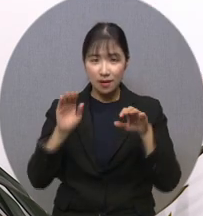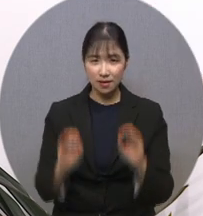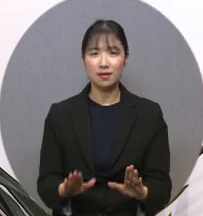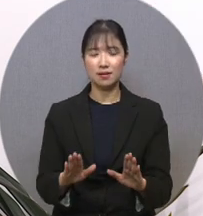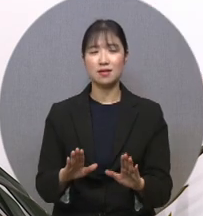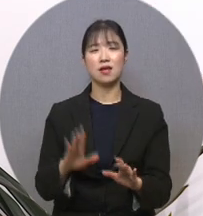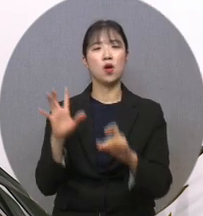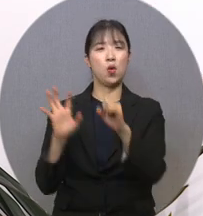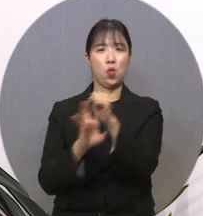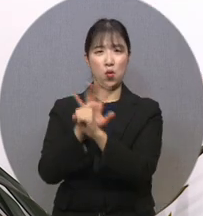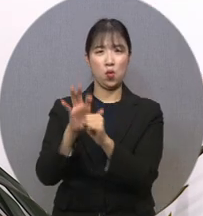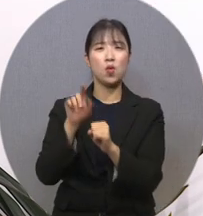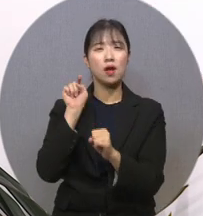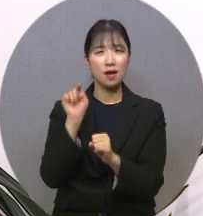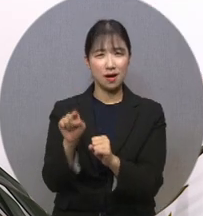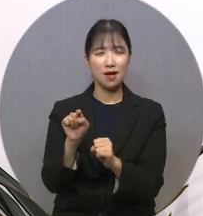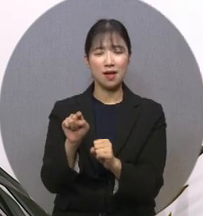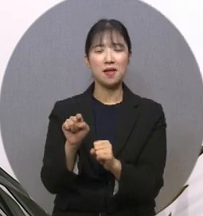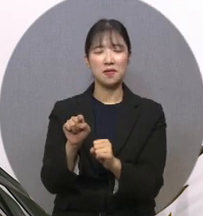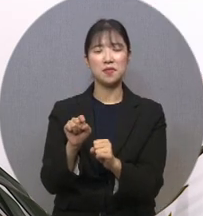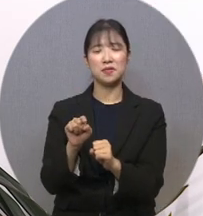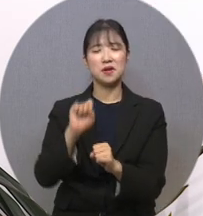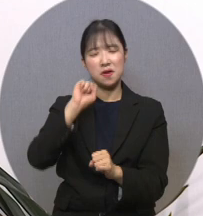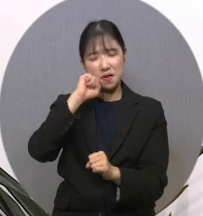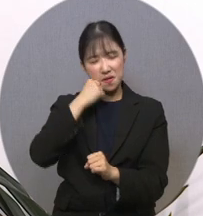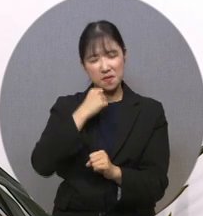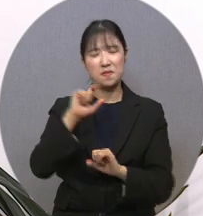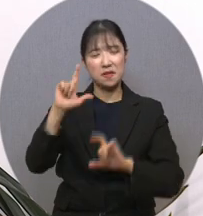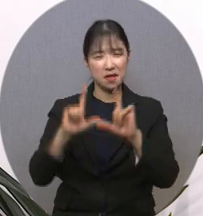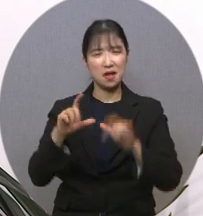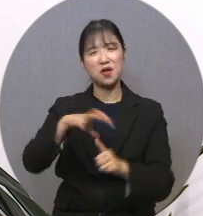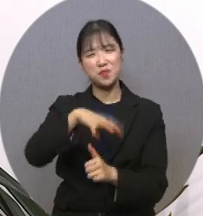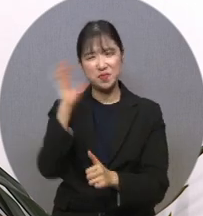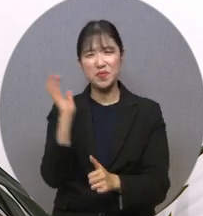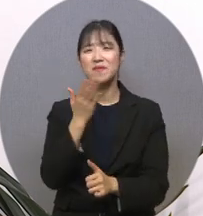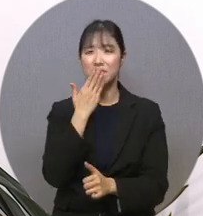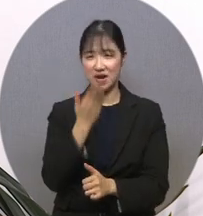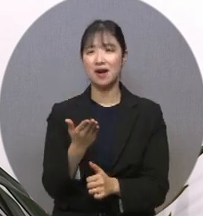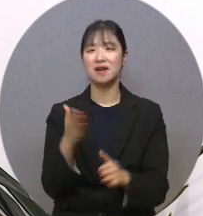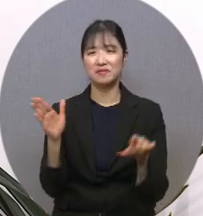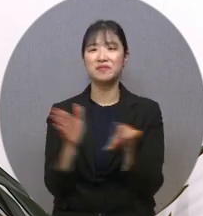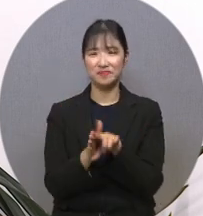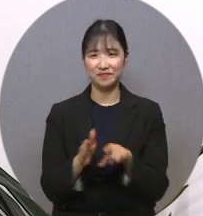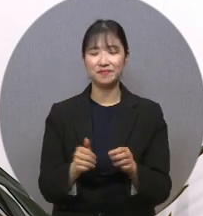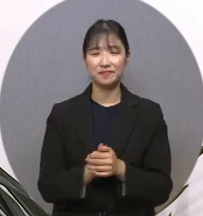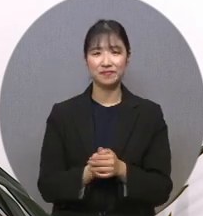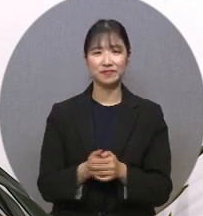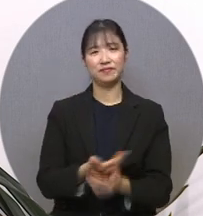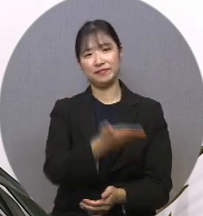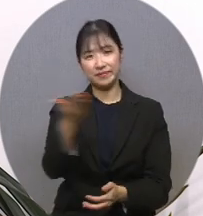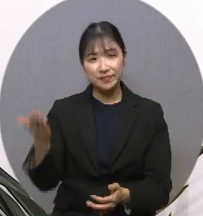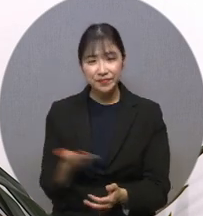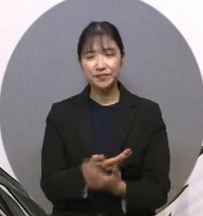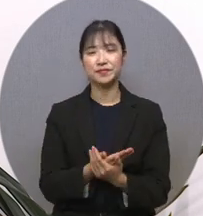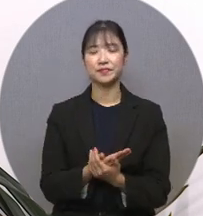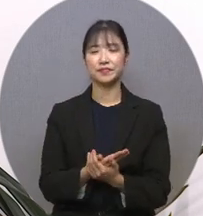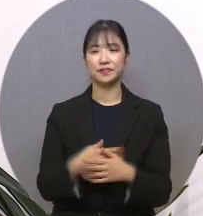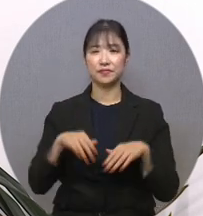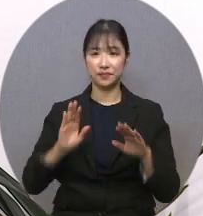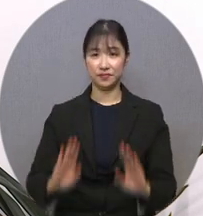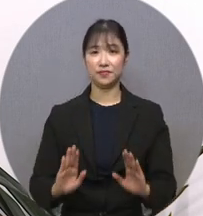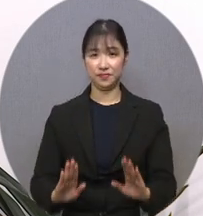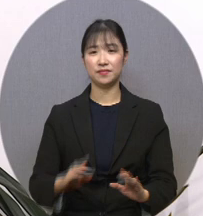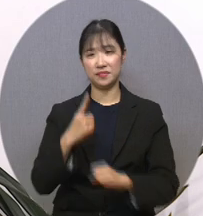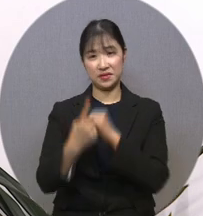우리가 코로나의 어려움으로부터 극복될 수 있다고 믿습니다. 여러분들께서도 이제